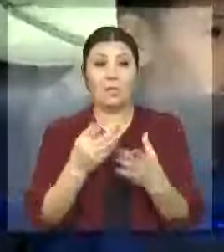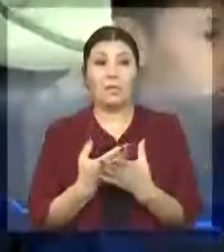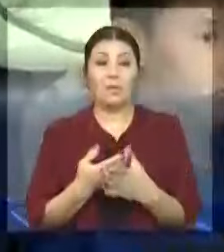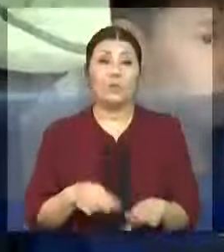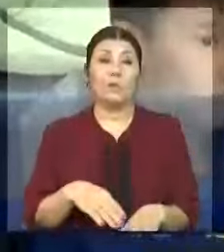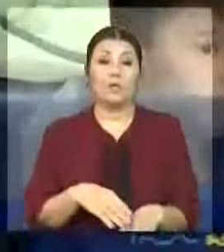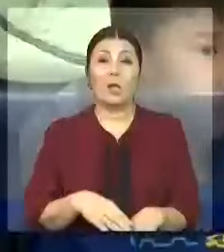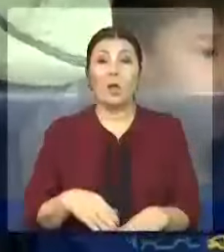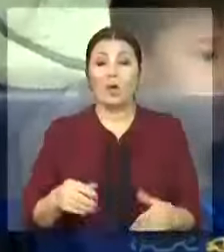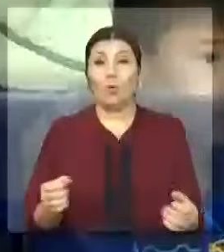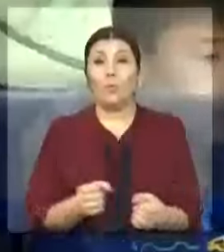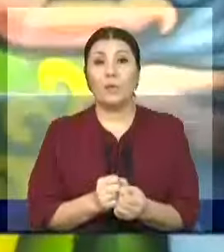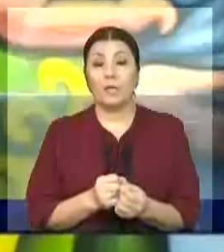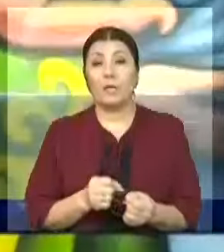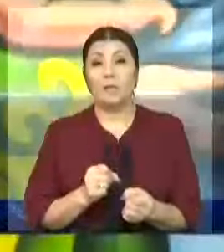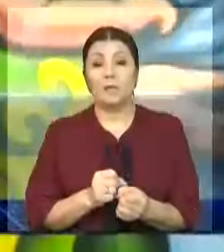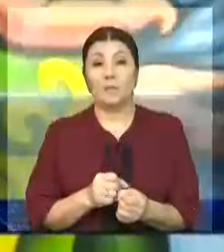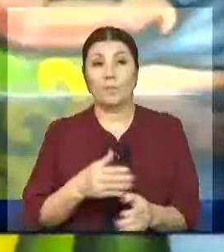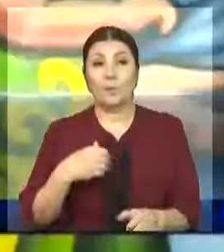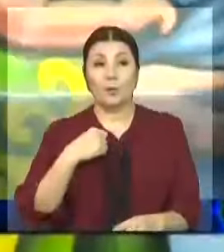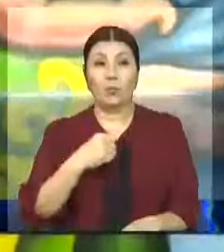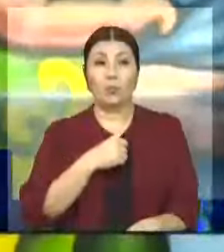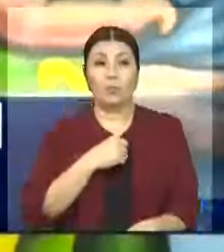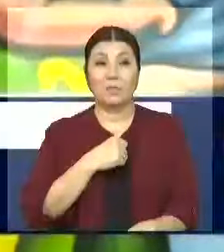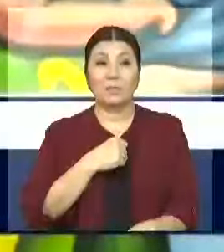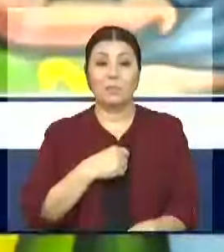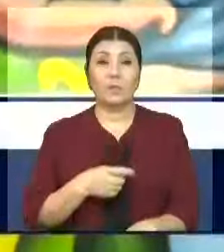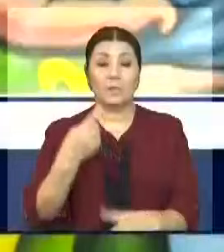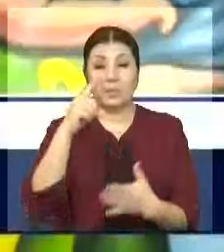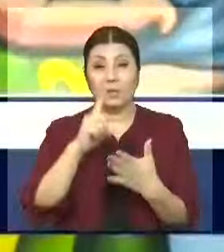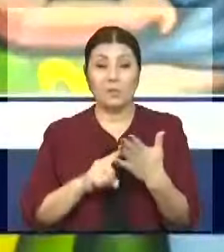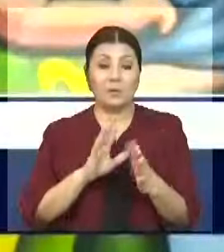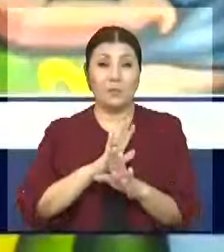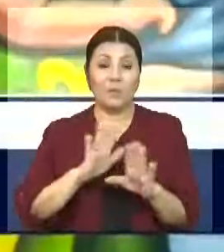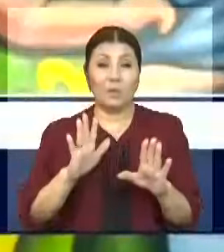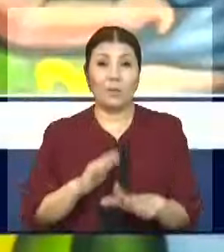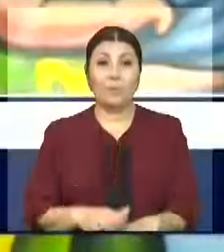арасында егіздер аз емес көрінеді. Мен өзім дұрыс сенбей барып,